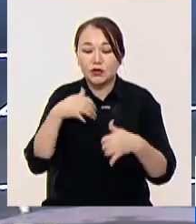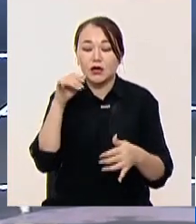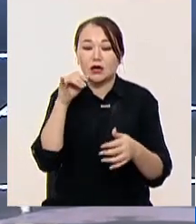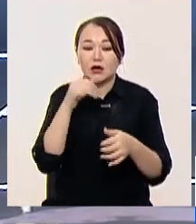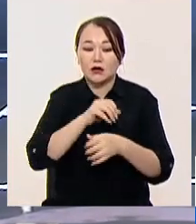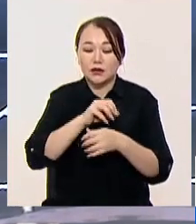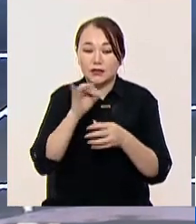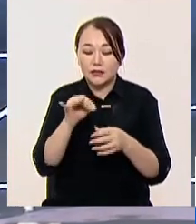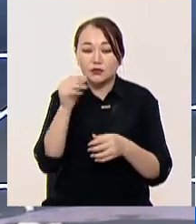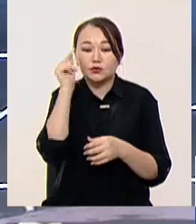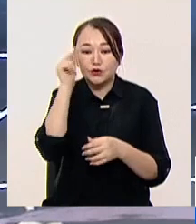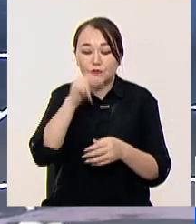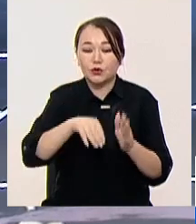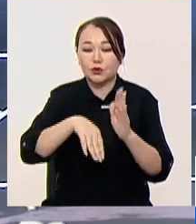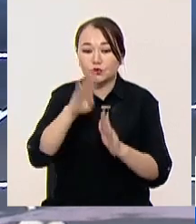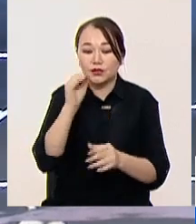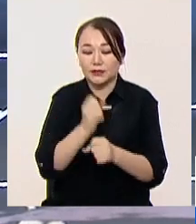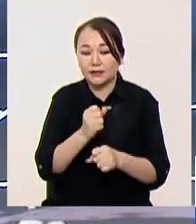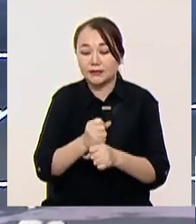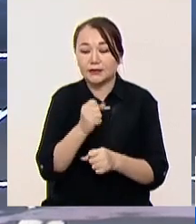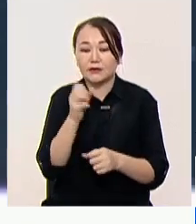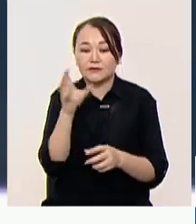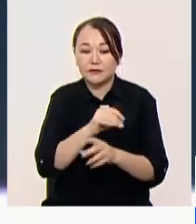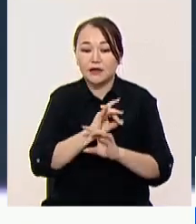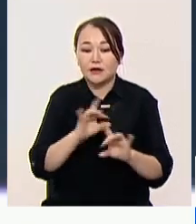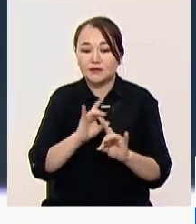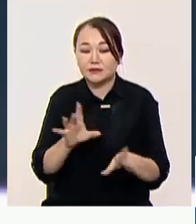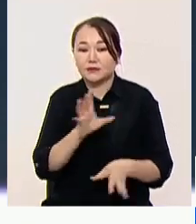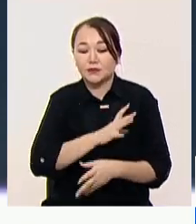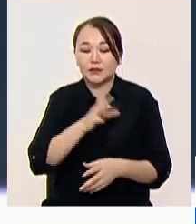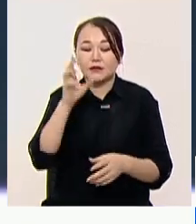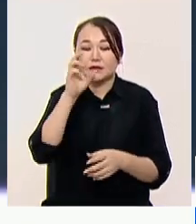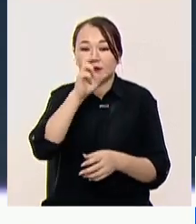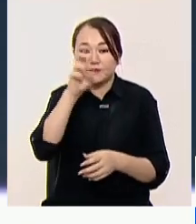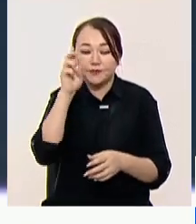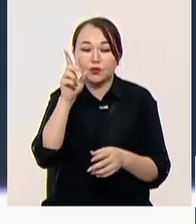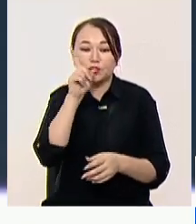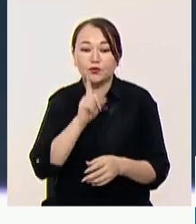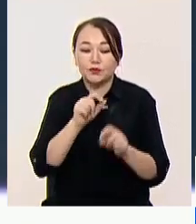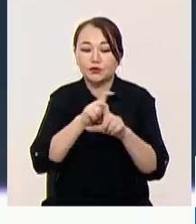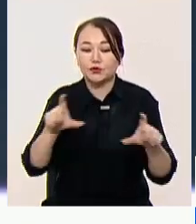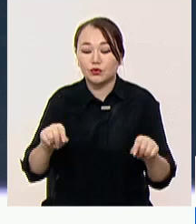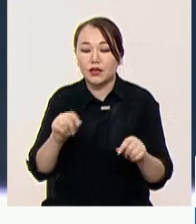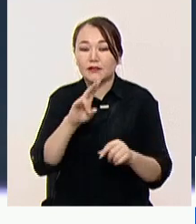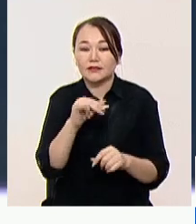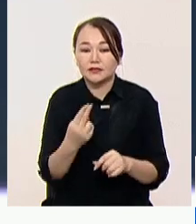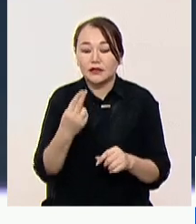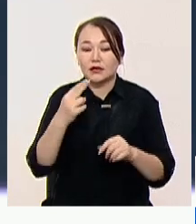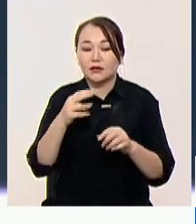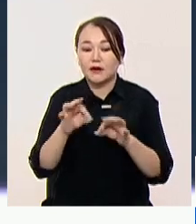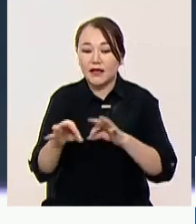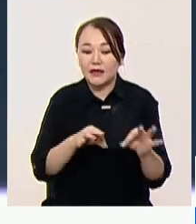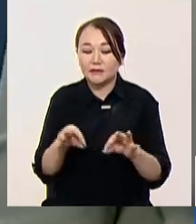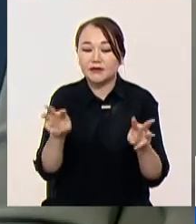білім сапасын арттыру үшін жасалған тәсіл деп түсіндірді. Үкіметте жайлы мектеп ұлттық жобасы жайлы айтқан